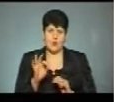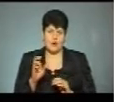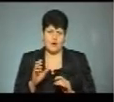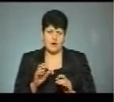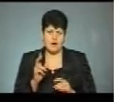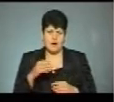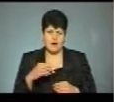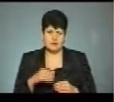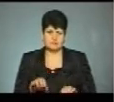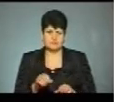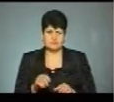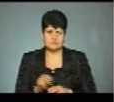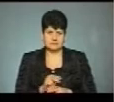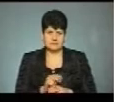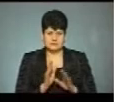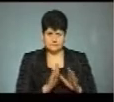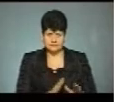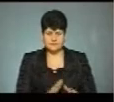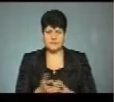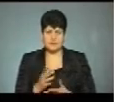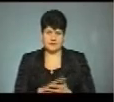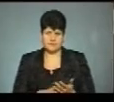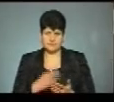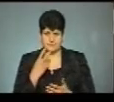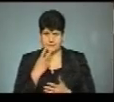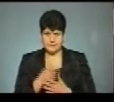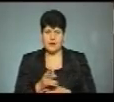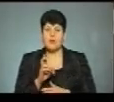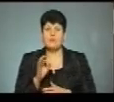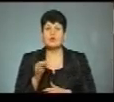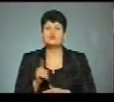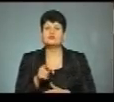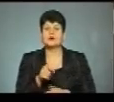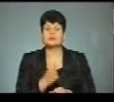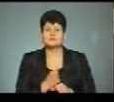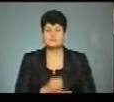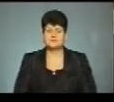наша кореспондентка Богдана Сарабун. Вона з нами на зв'язку. Богдано, що там відбувається?